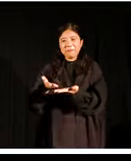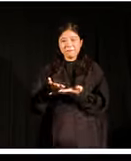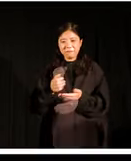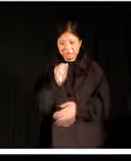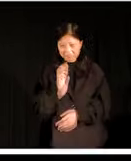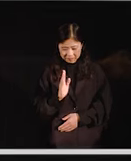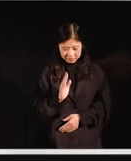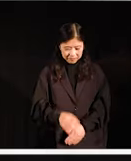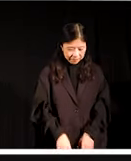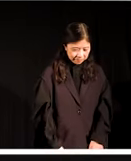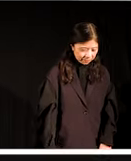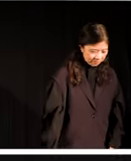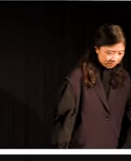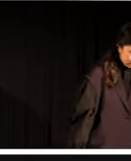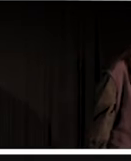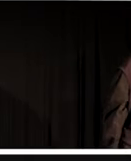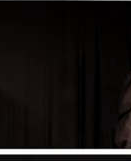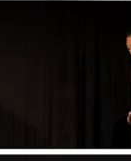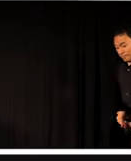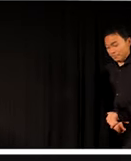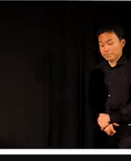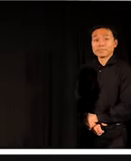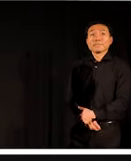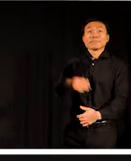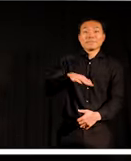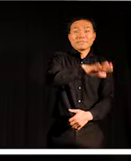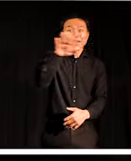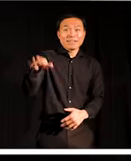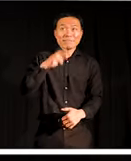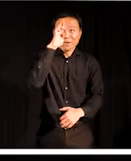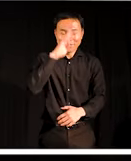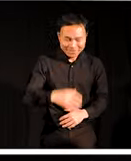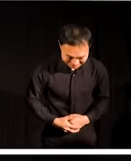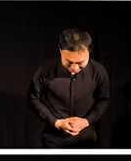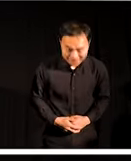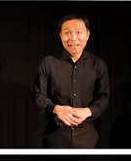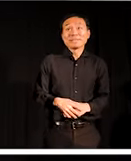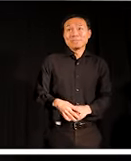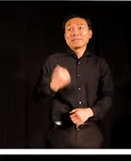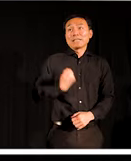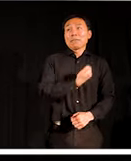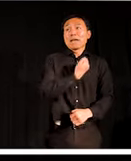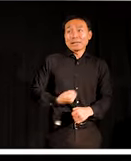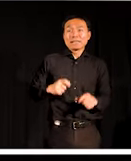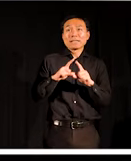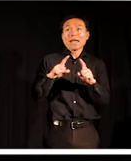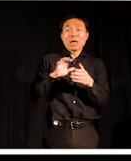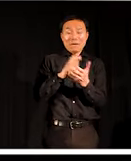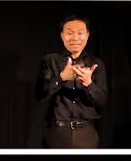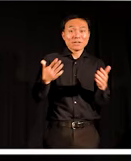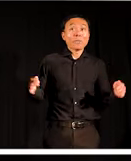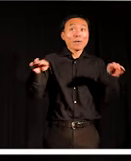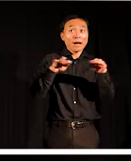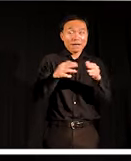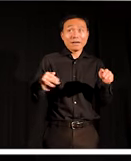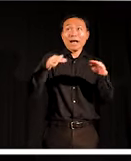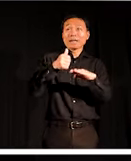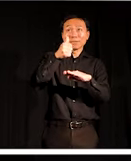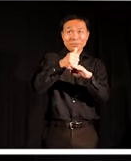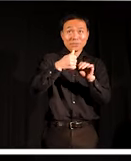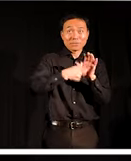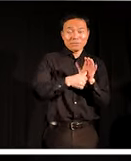いたします皆様こんにちはひ平和記念資料館の不町経ですどうぞよろしくお願い